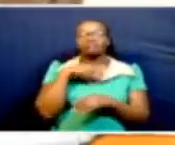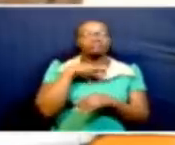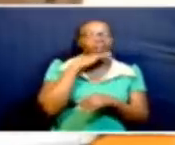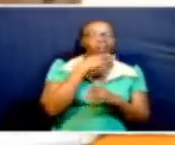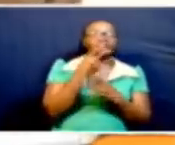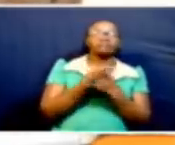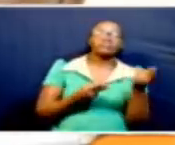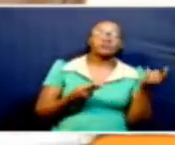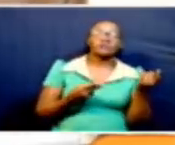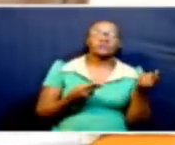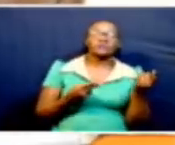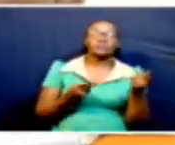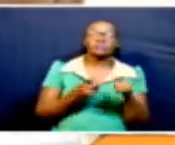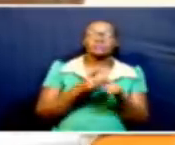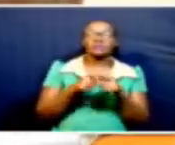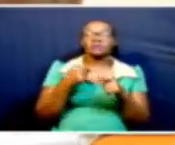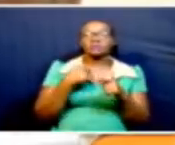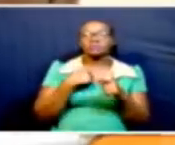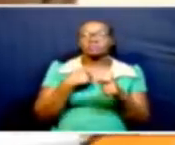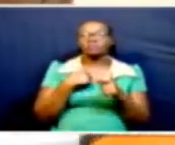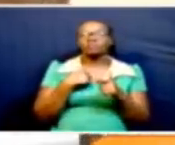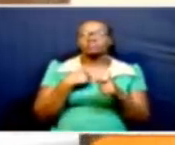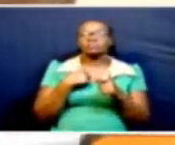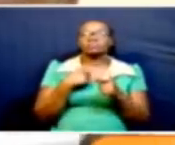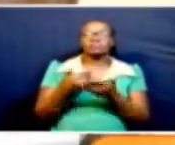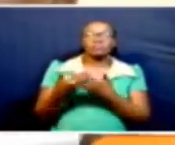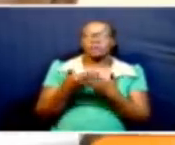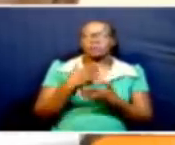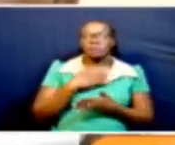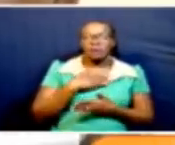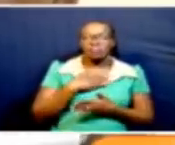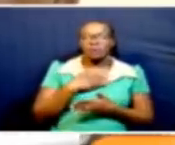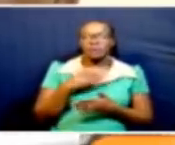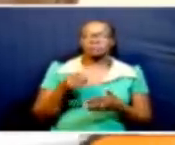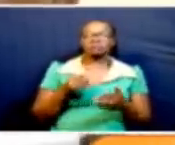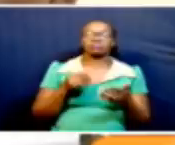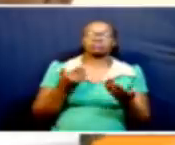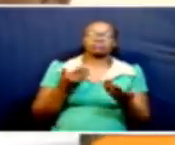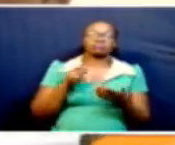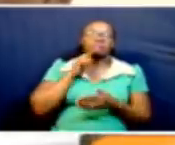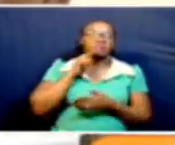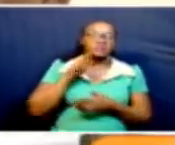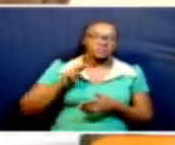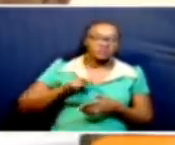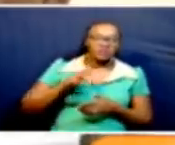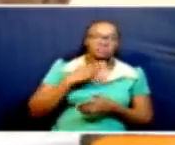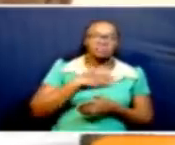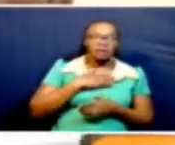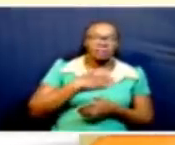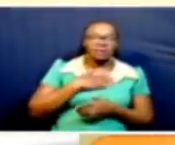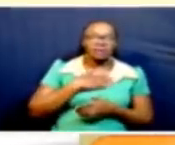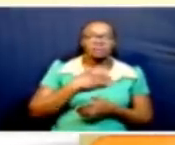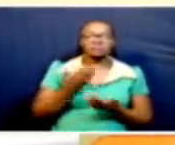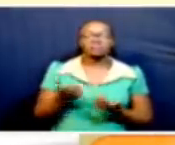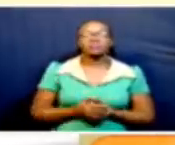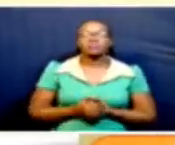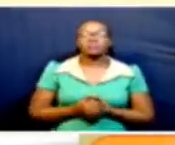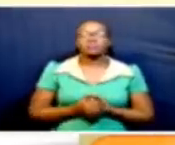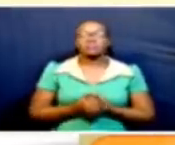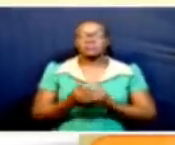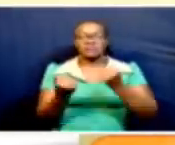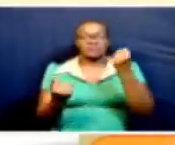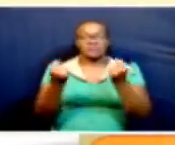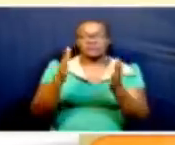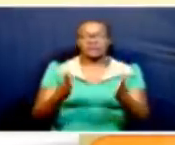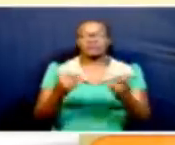Mimi nimewashiwa mtoto wangu na watoto wa sister yangu wako mikononi mwangu. Hiyo driver kwanza yako